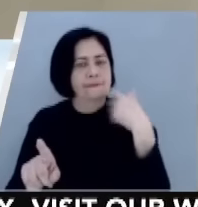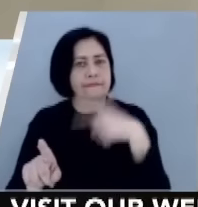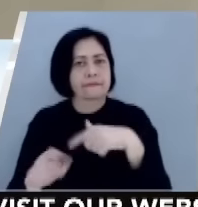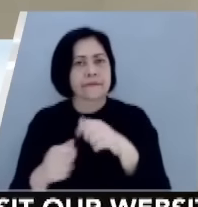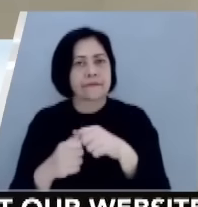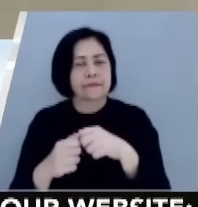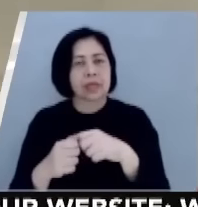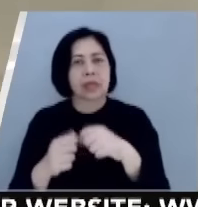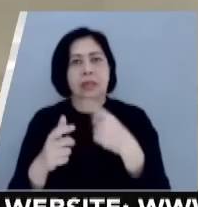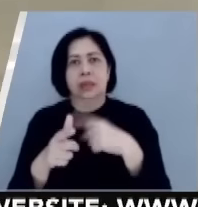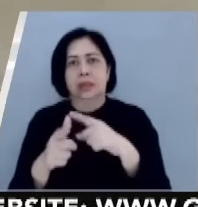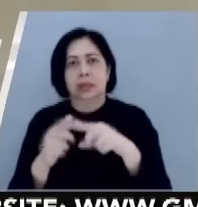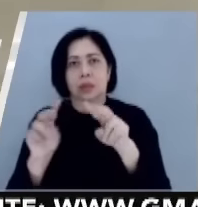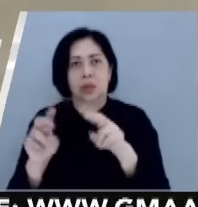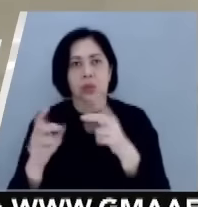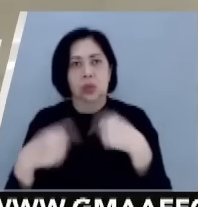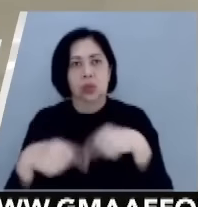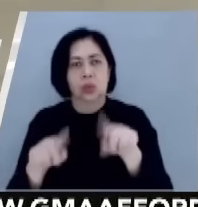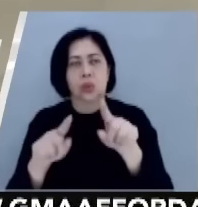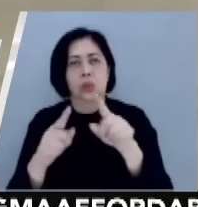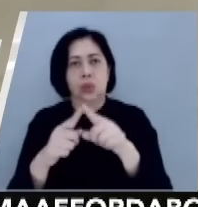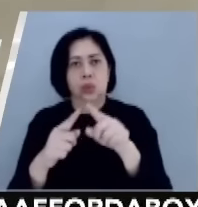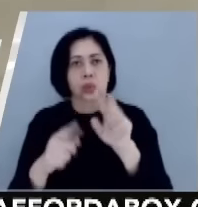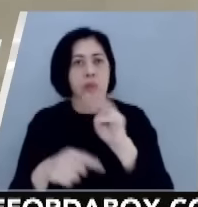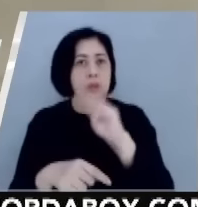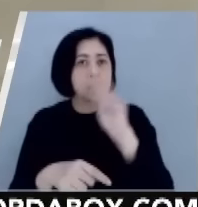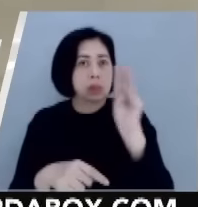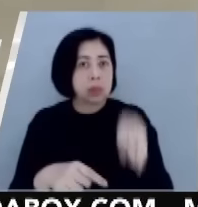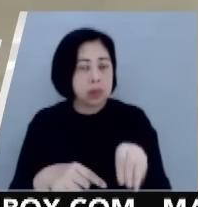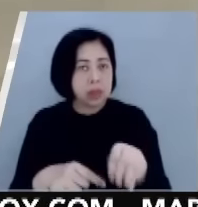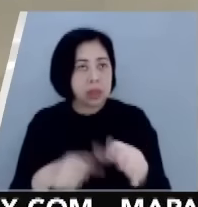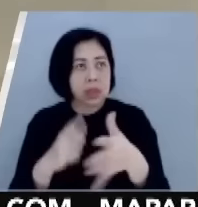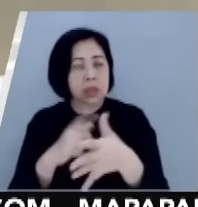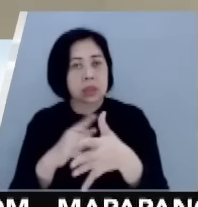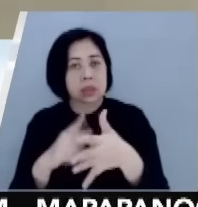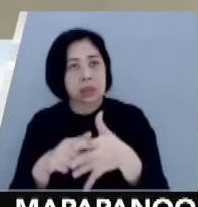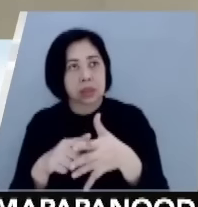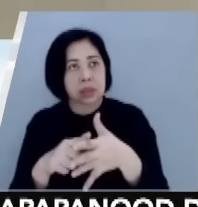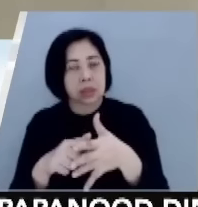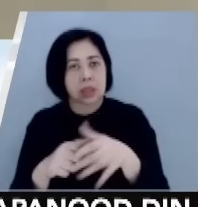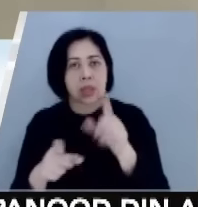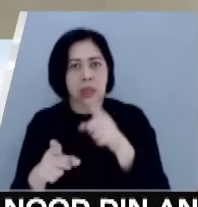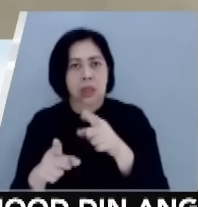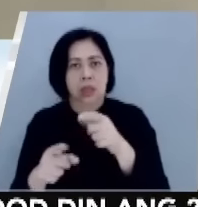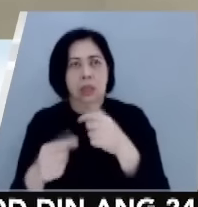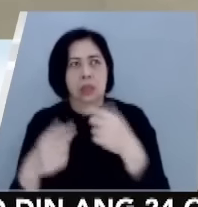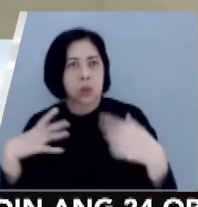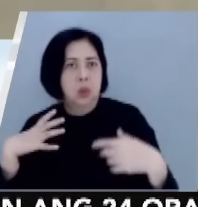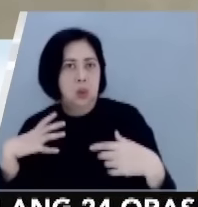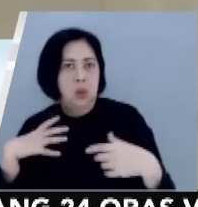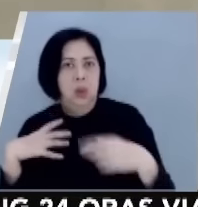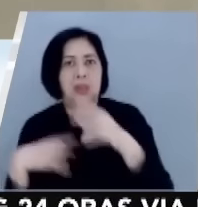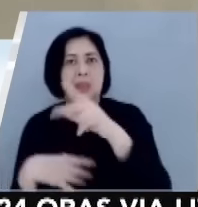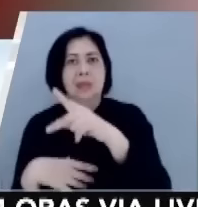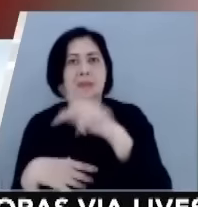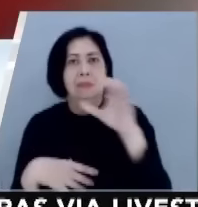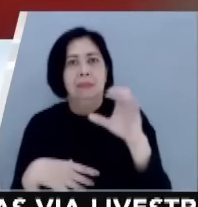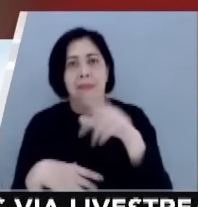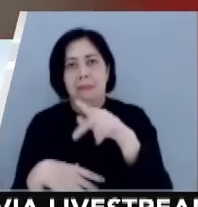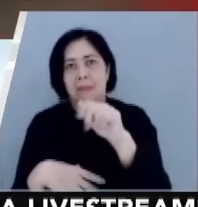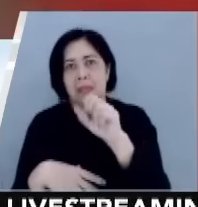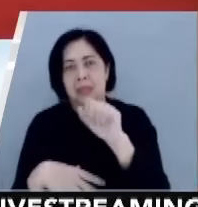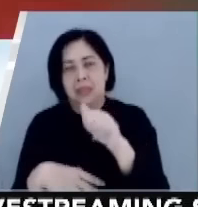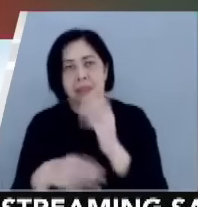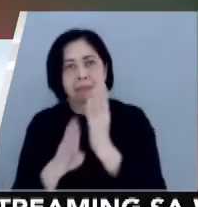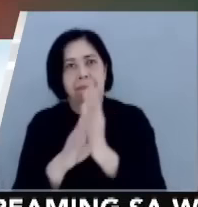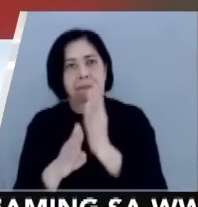natin na papatawid siya ng Maynila. And then doon na natin siya inabangan sa may Pasay terminal, bus terminal. Ayon